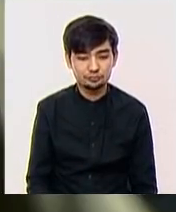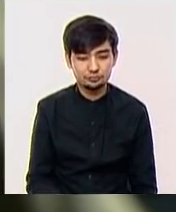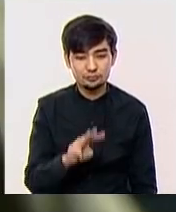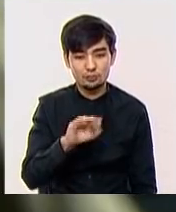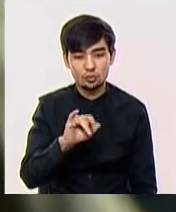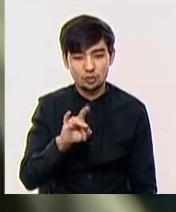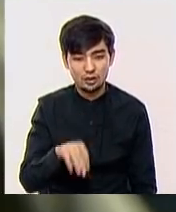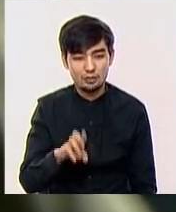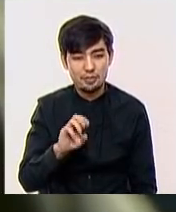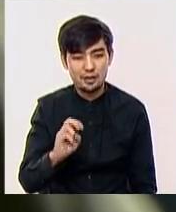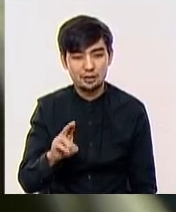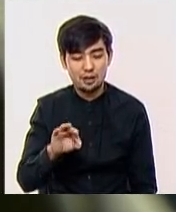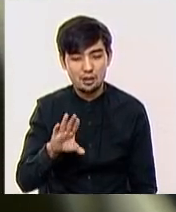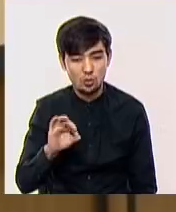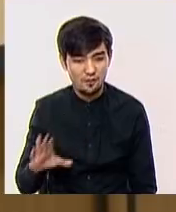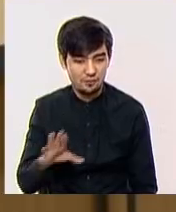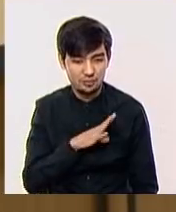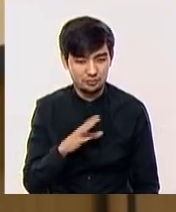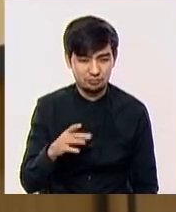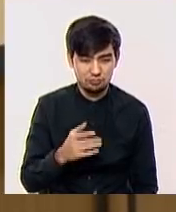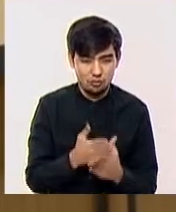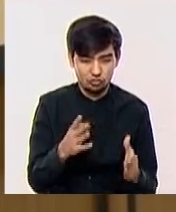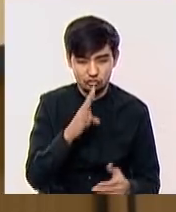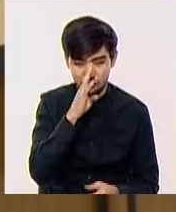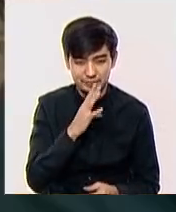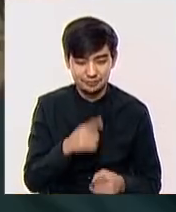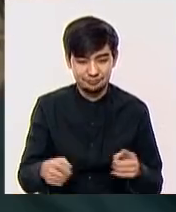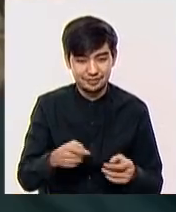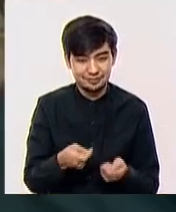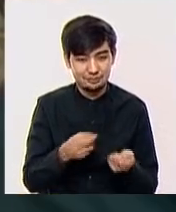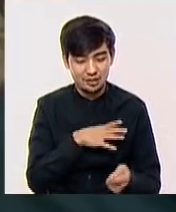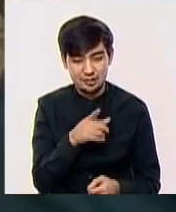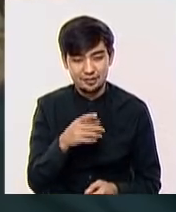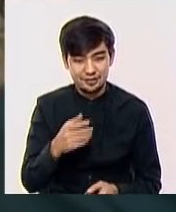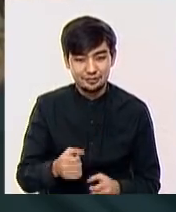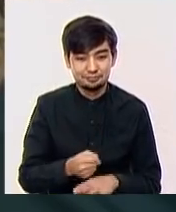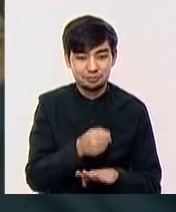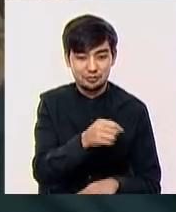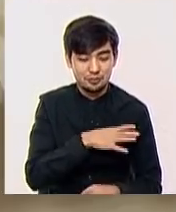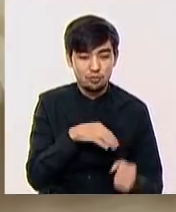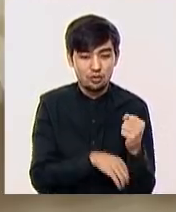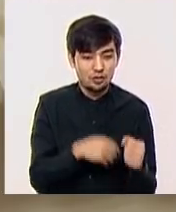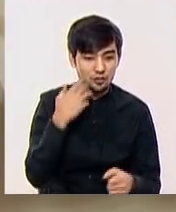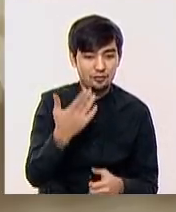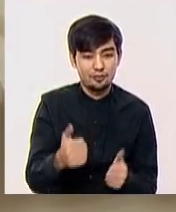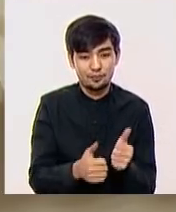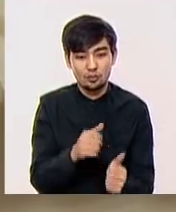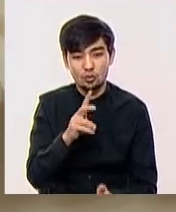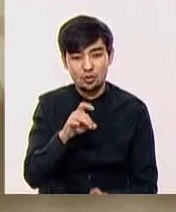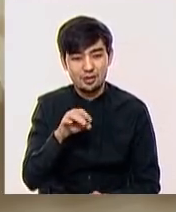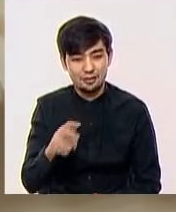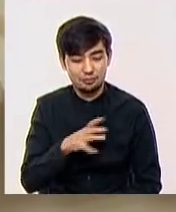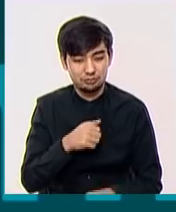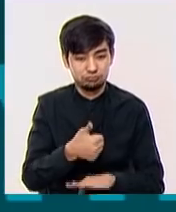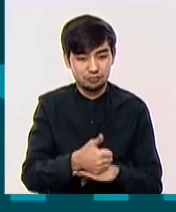Мурат Бектанов возглавлял оборонное ведомство чуть больше 4 месяцев. Эту должность он получил после того, как его предшественника Нурлана